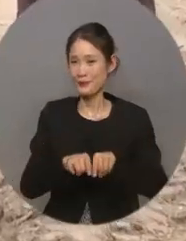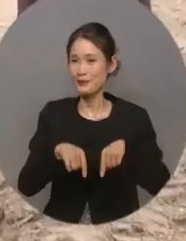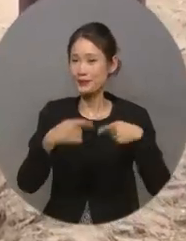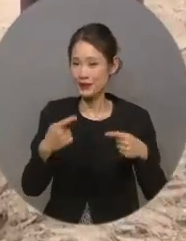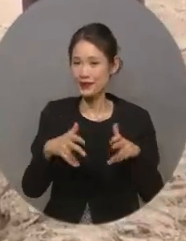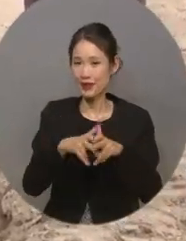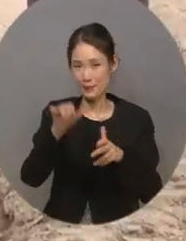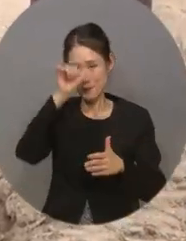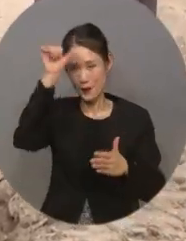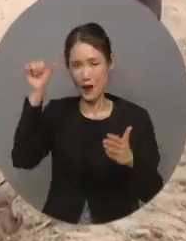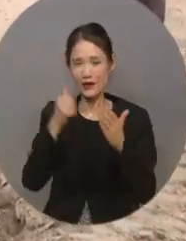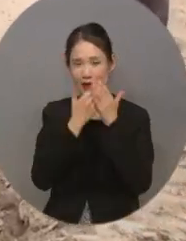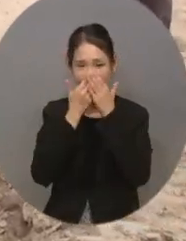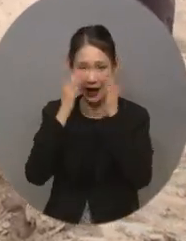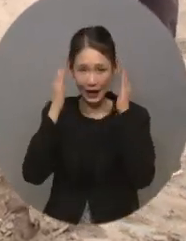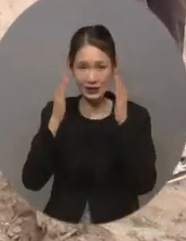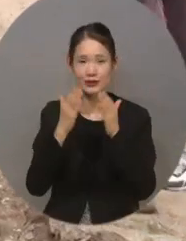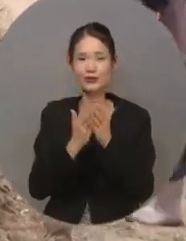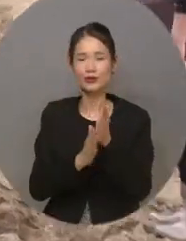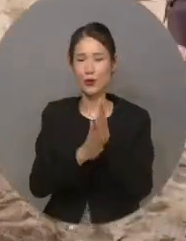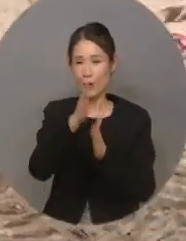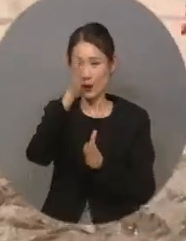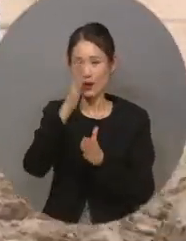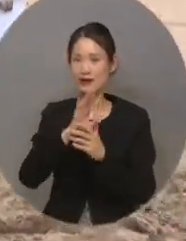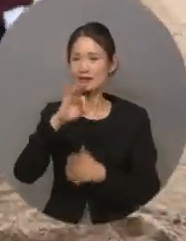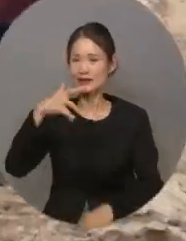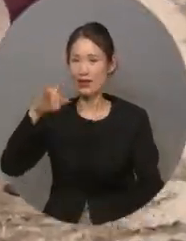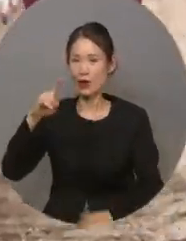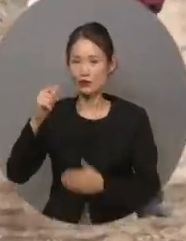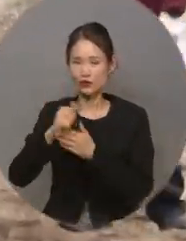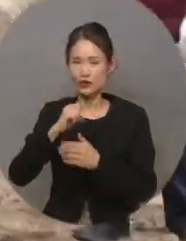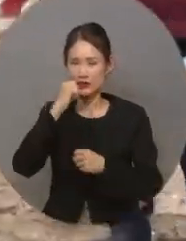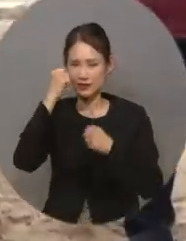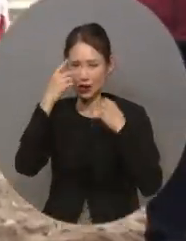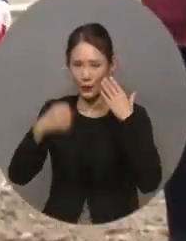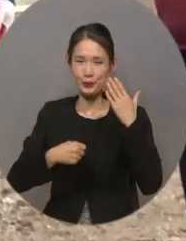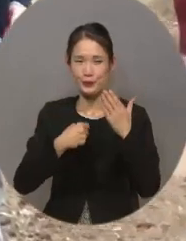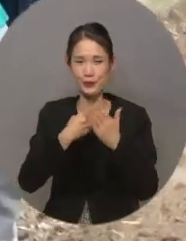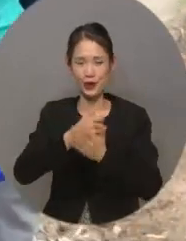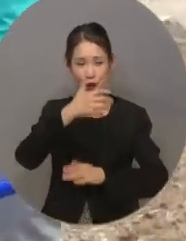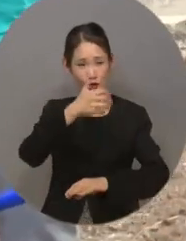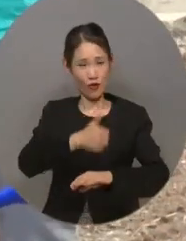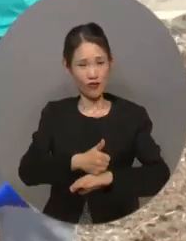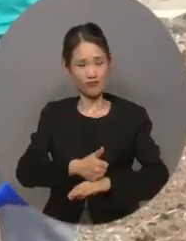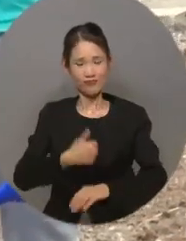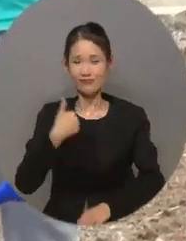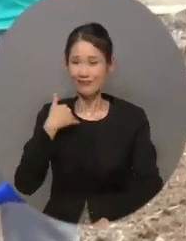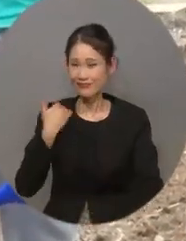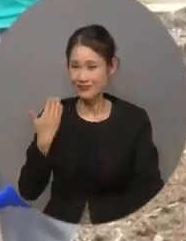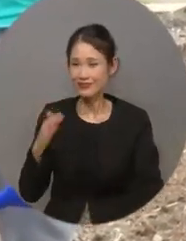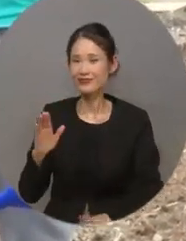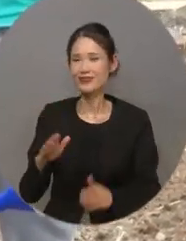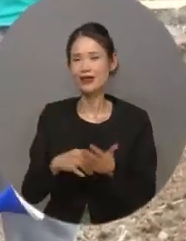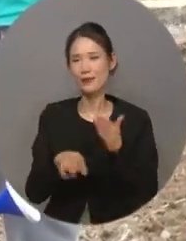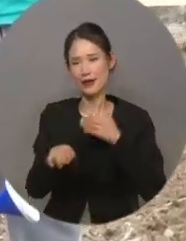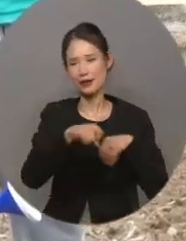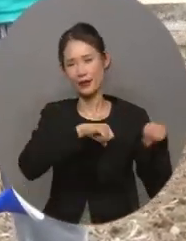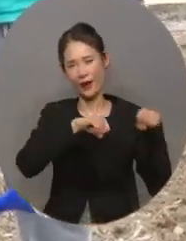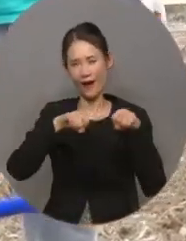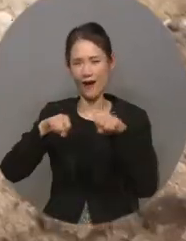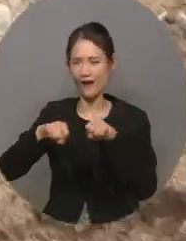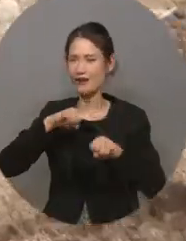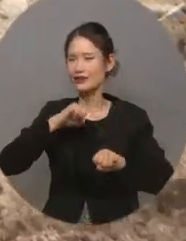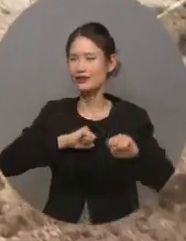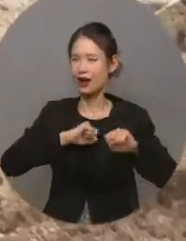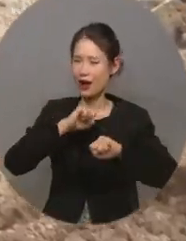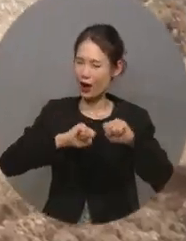장애인 평생학습도시 의정부시의 또 하나의 시도입니다. 결과는 예측할 수 없지만 밖으로 나와 자유롭게 활동할 수 있는